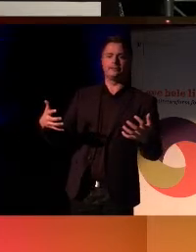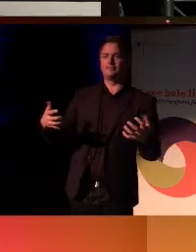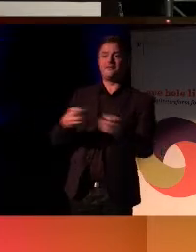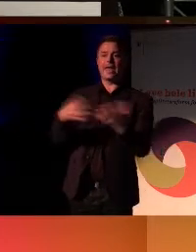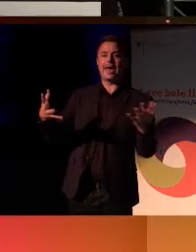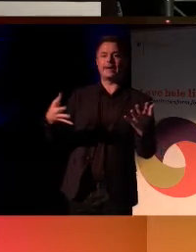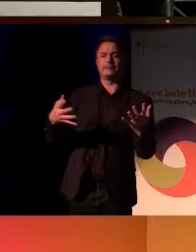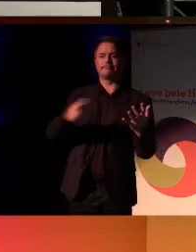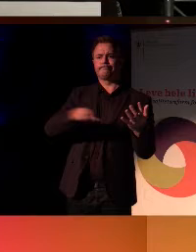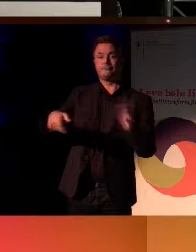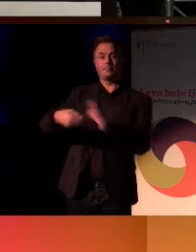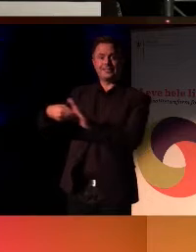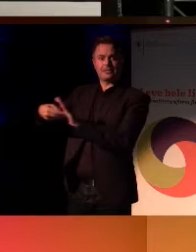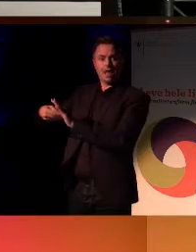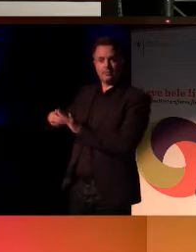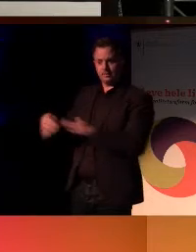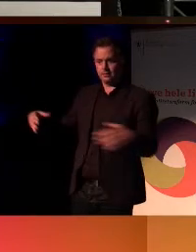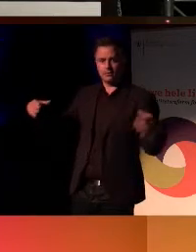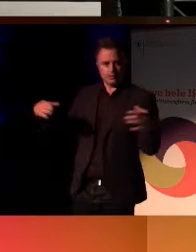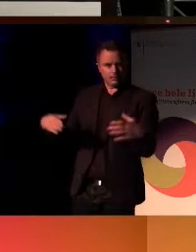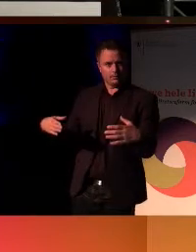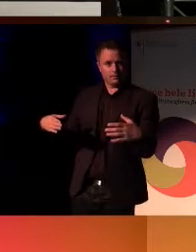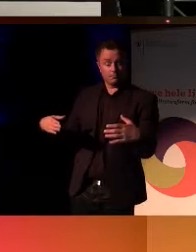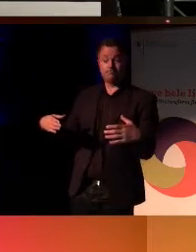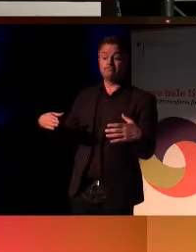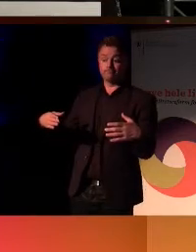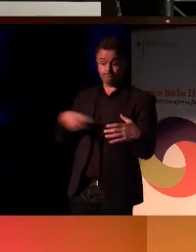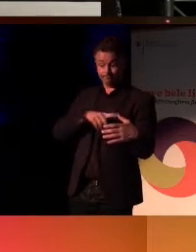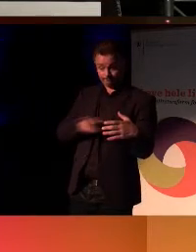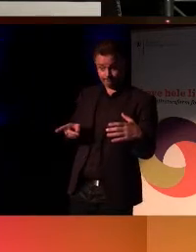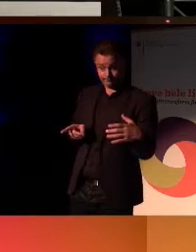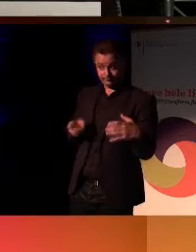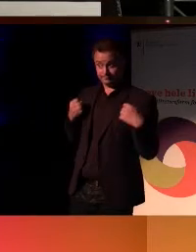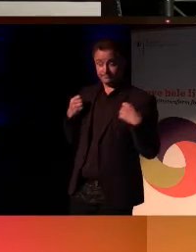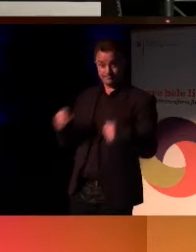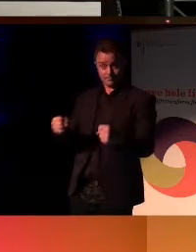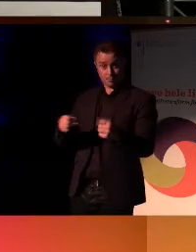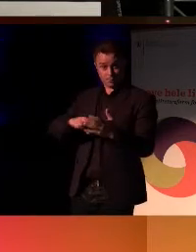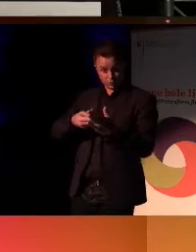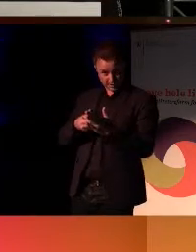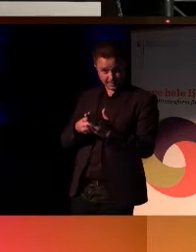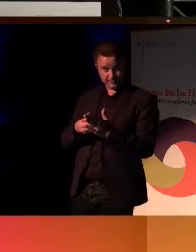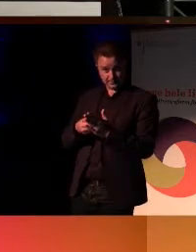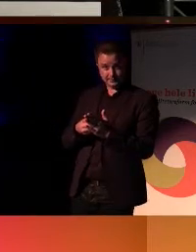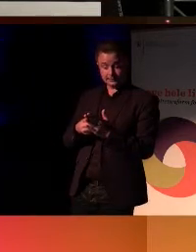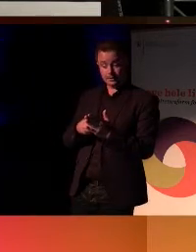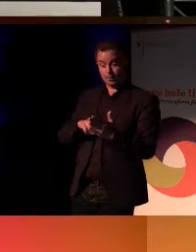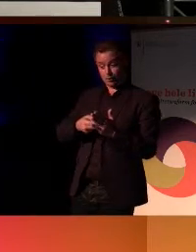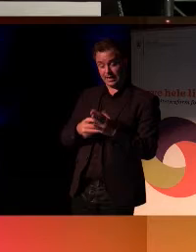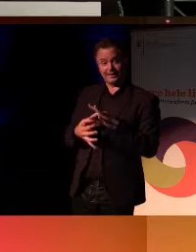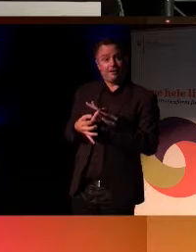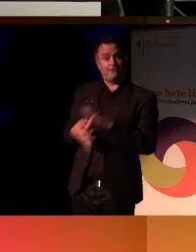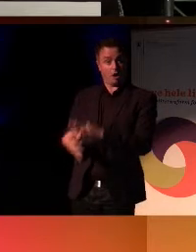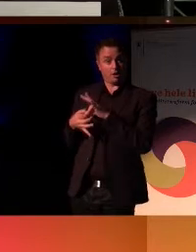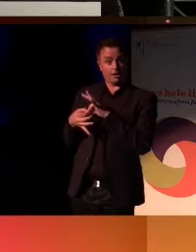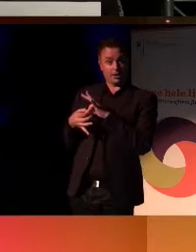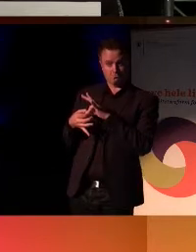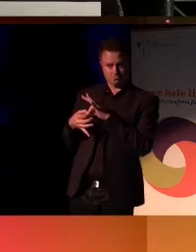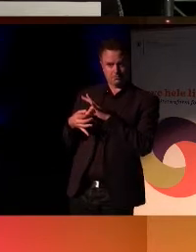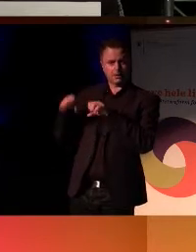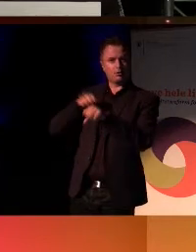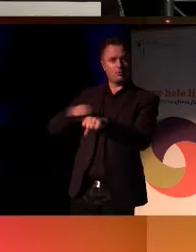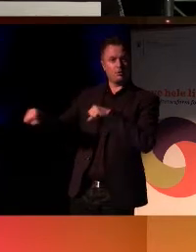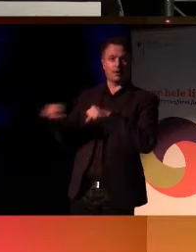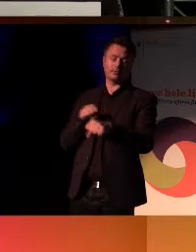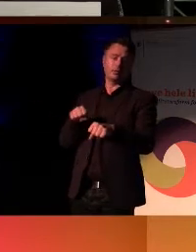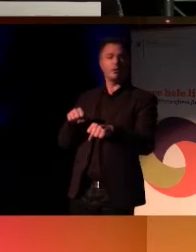det. Og så satte de I gang et prosjekt. De forankret det I kommunen. Han sa, det